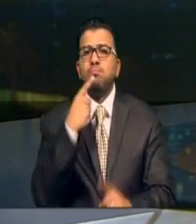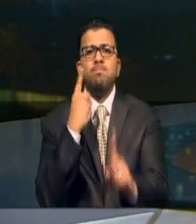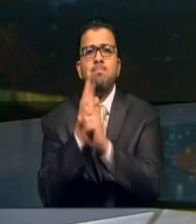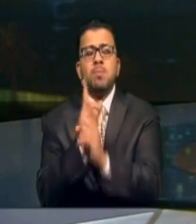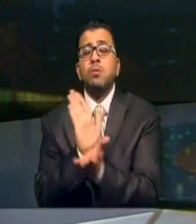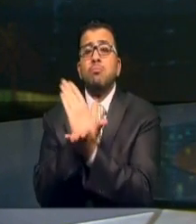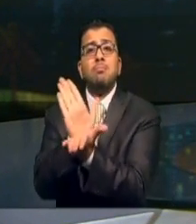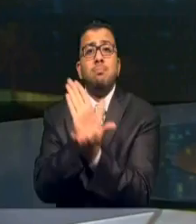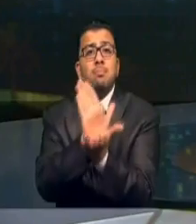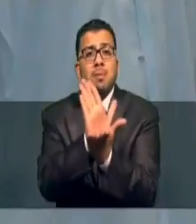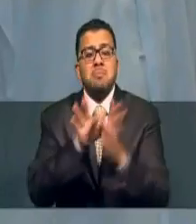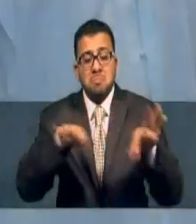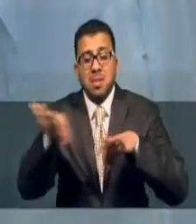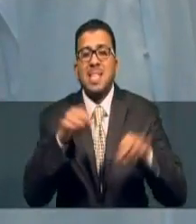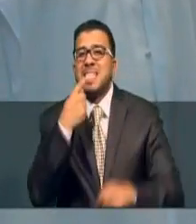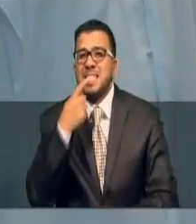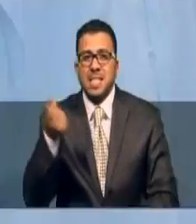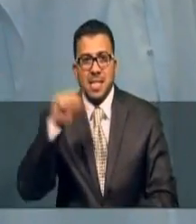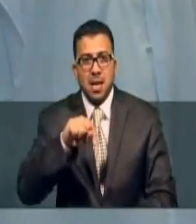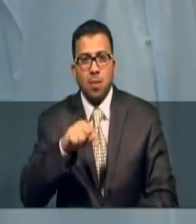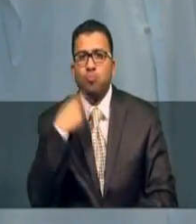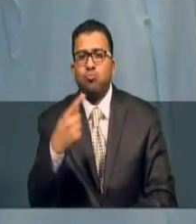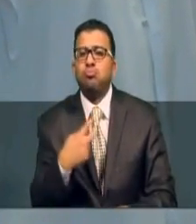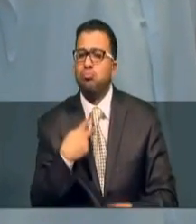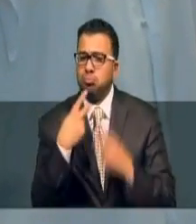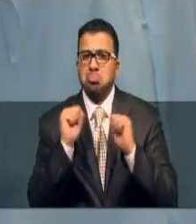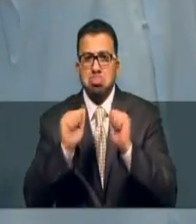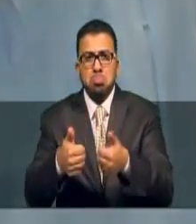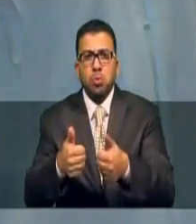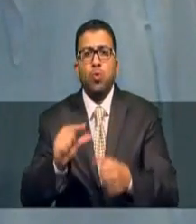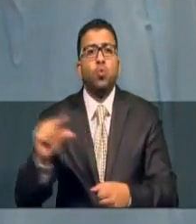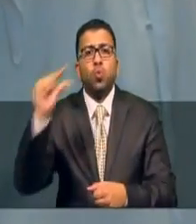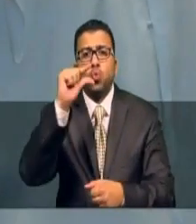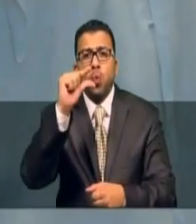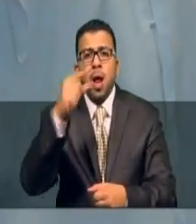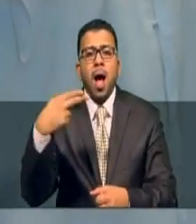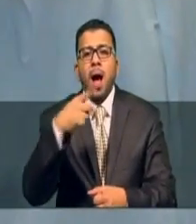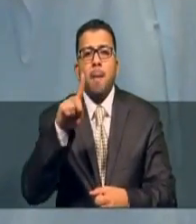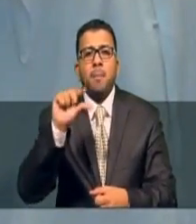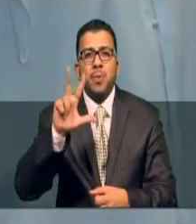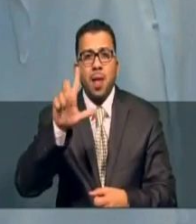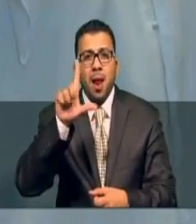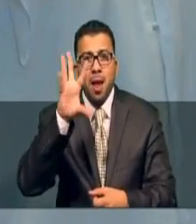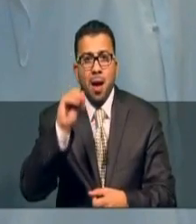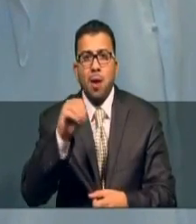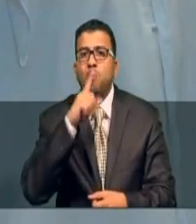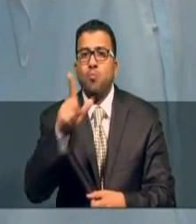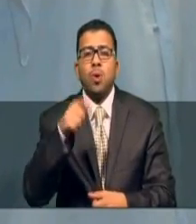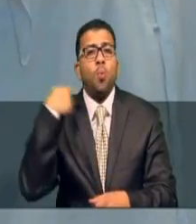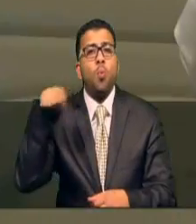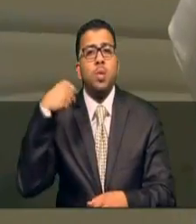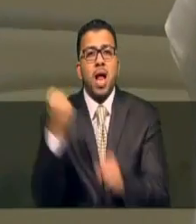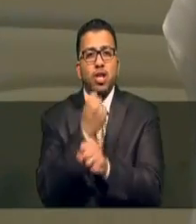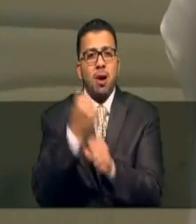ملتقى تكريم الشركاء الاستراتيجيين السنوي. وحضر حفل التكريم معالي الدكتور عبد الله محمد بالحيف النعيمي وزير